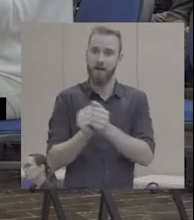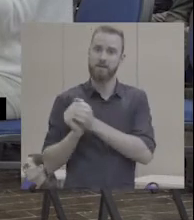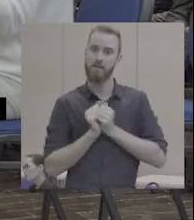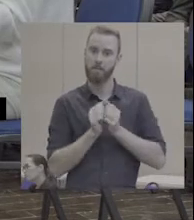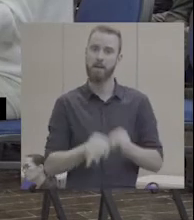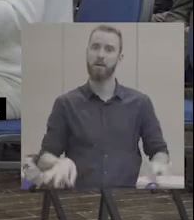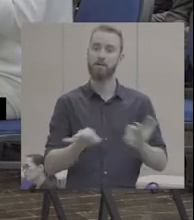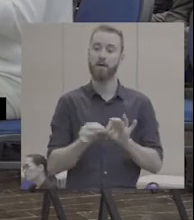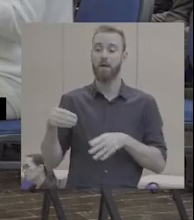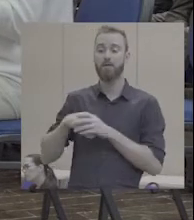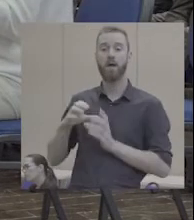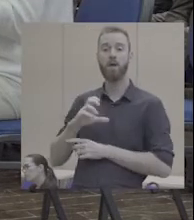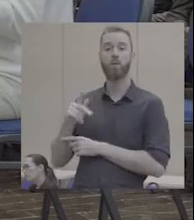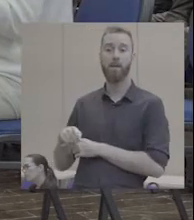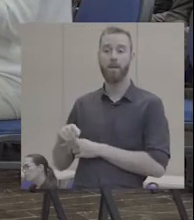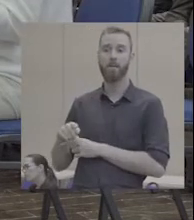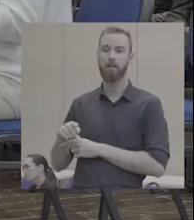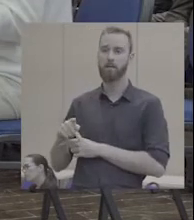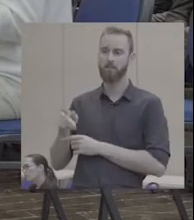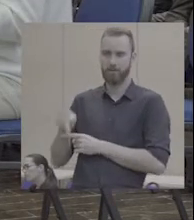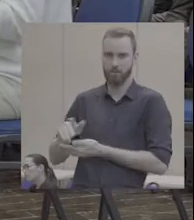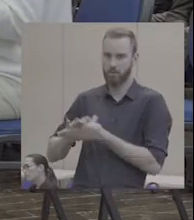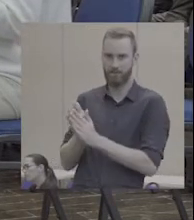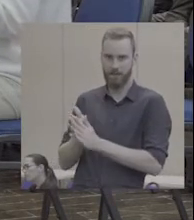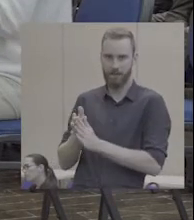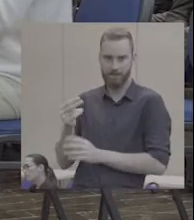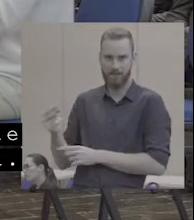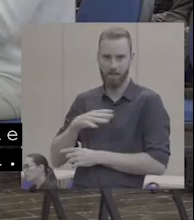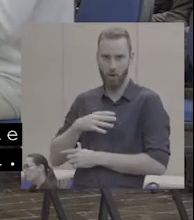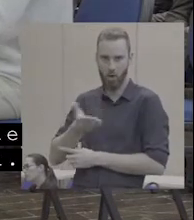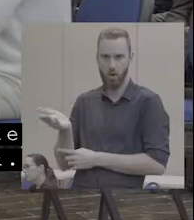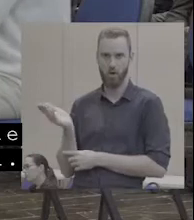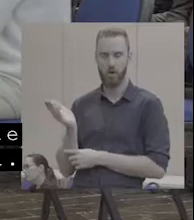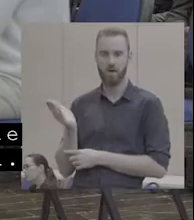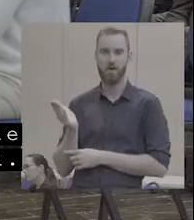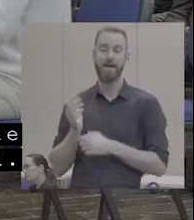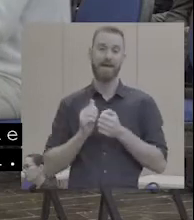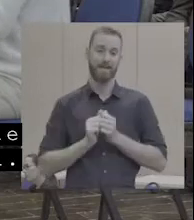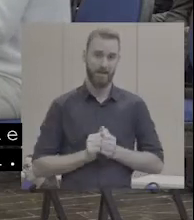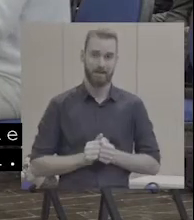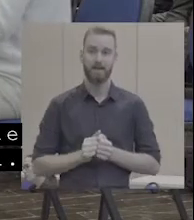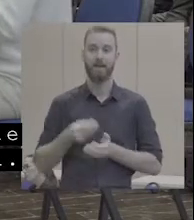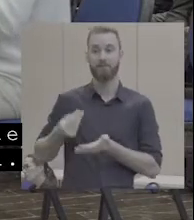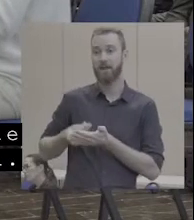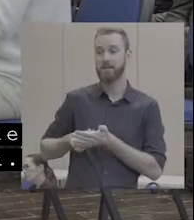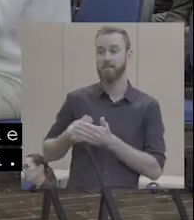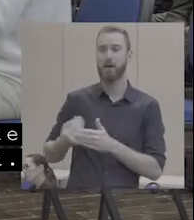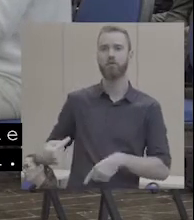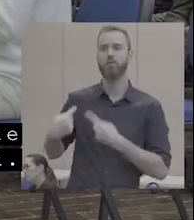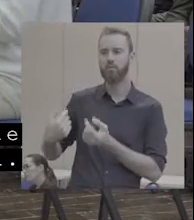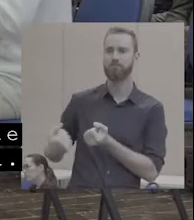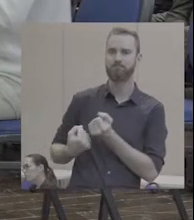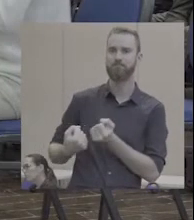a au sein de nos coopératives, il y a des gens qui sont devenus handicapés. Puis c'est sûr que l'adaptabilité, le financement venait pallier